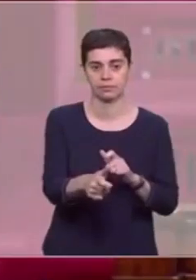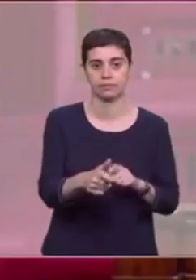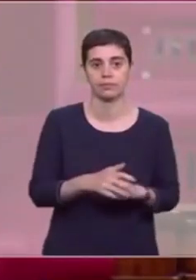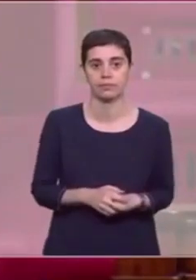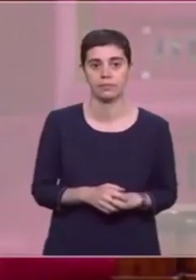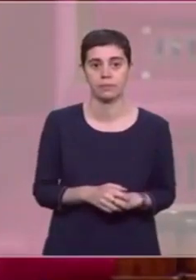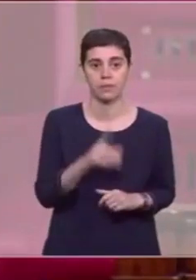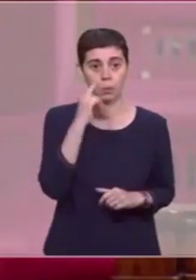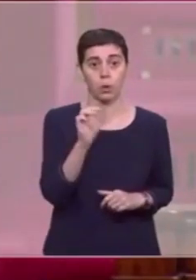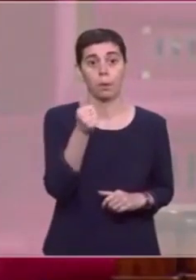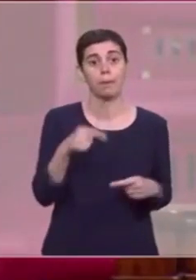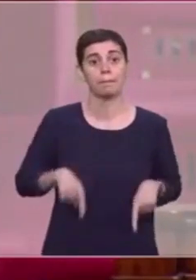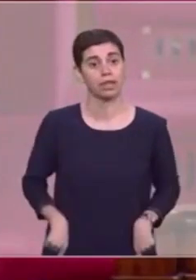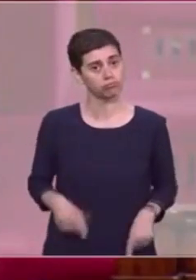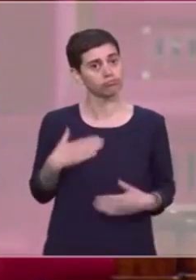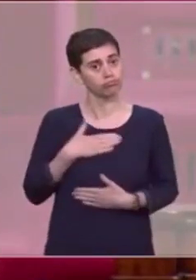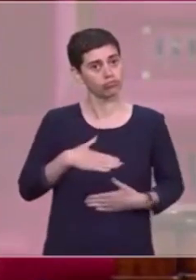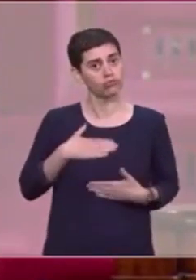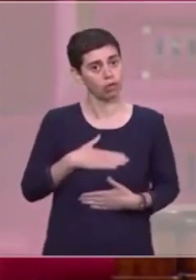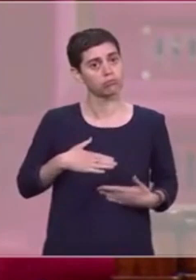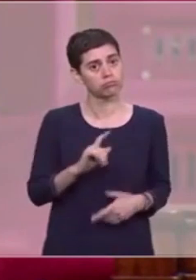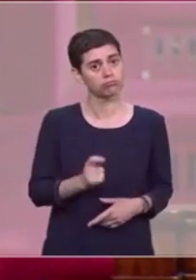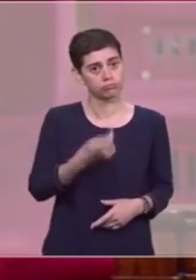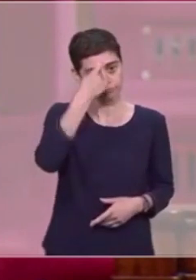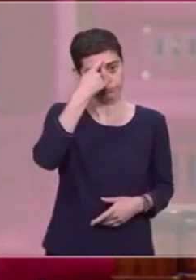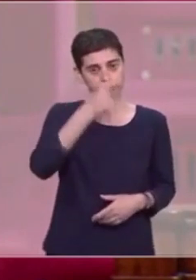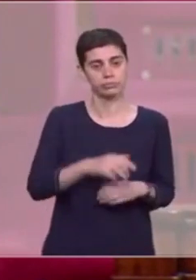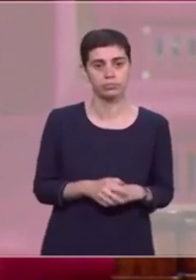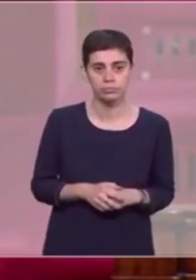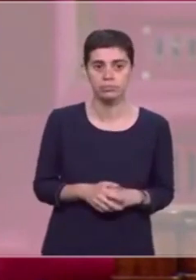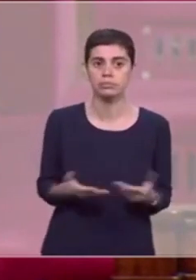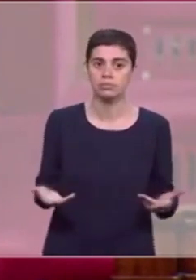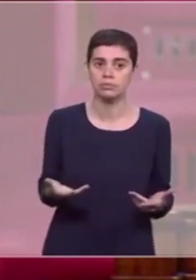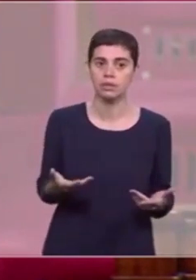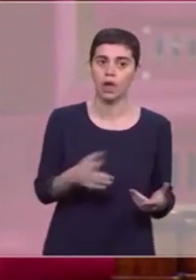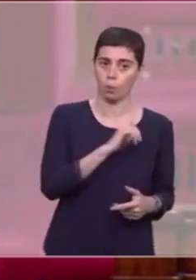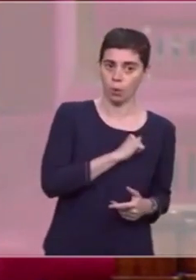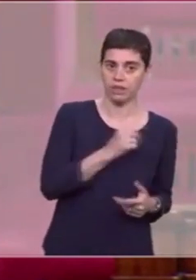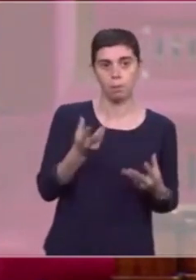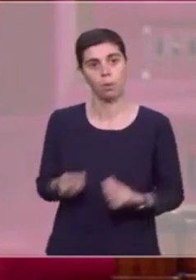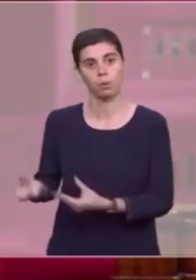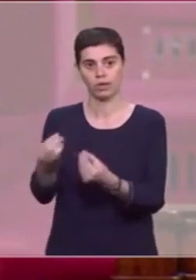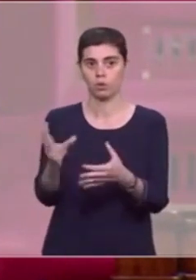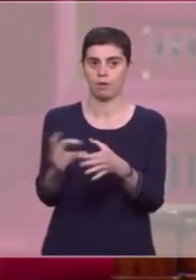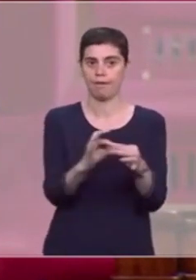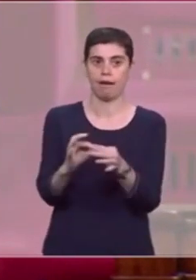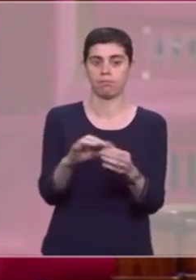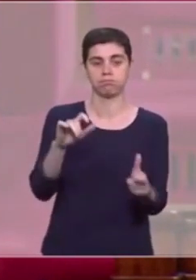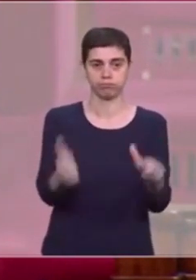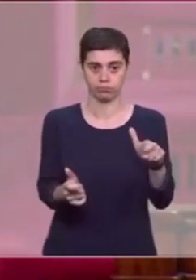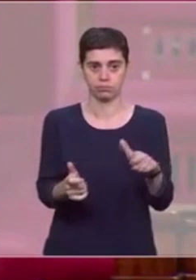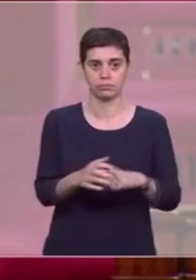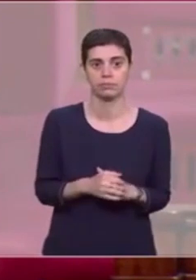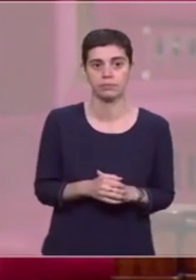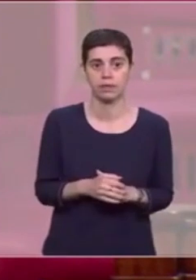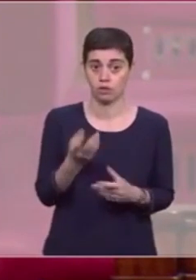Monsieur le Premier ministre, je suis satisfait que vous ayez enfin pris conscience des rapports dégradés et préoccupants entre la police et la population, et le péril que cela constitue pour